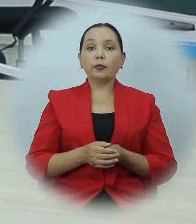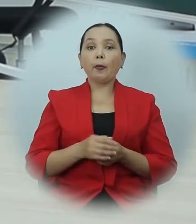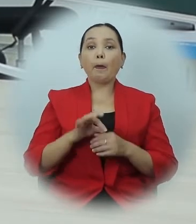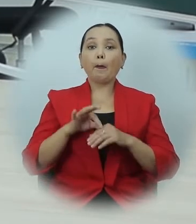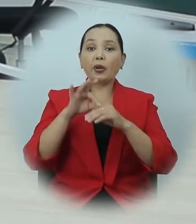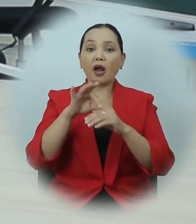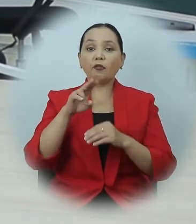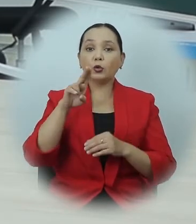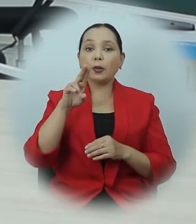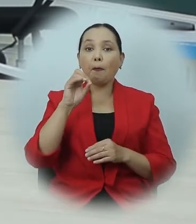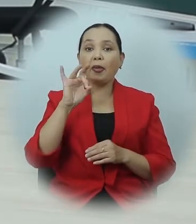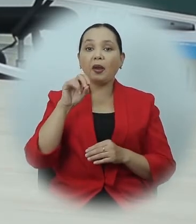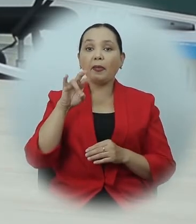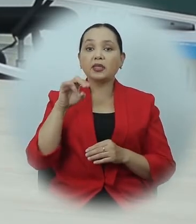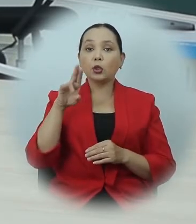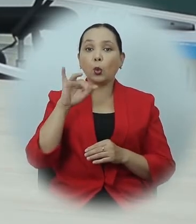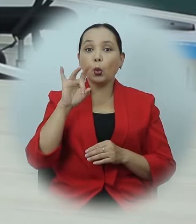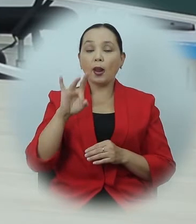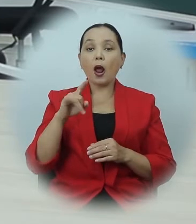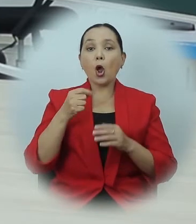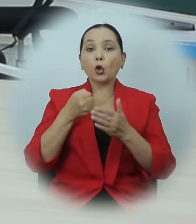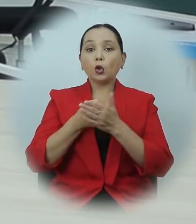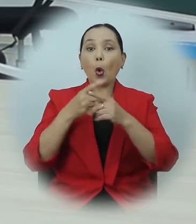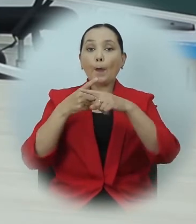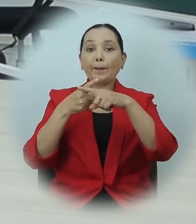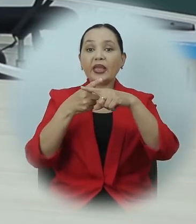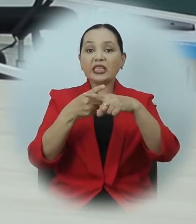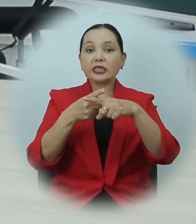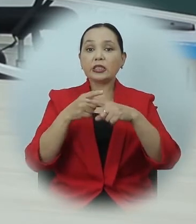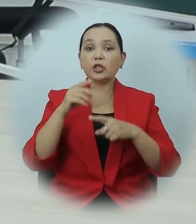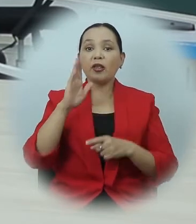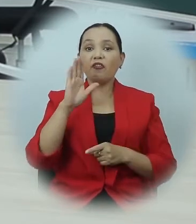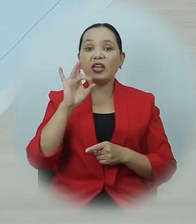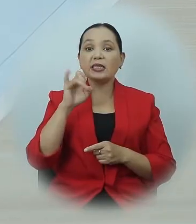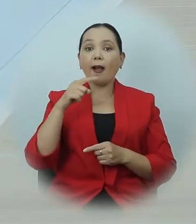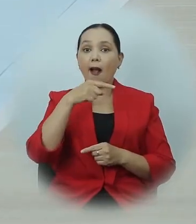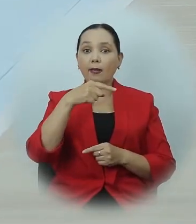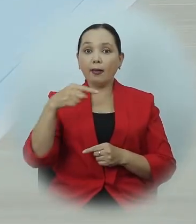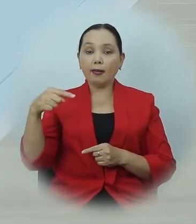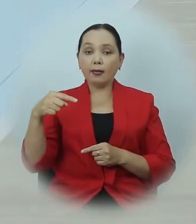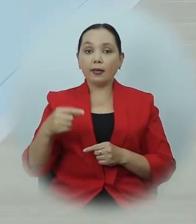Проводим перпендикуляр до пересечения с вертикальной линией.